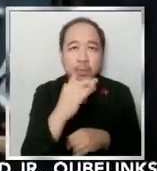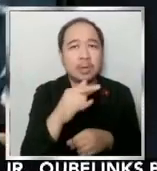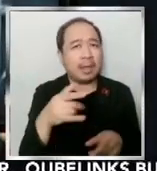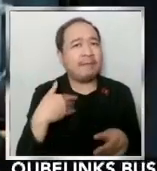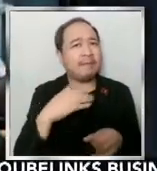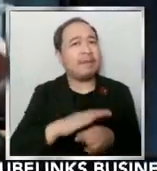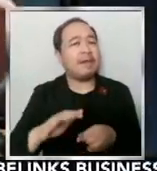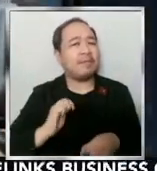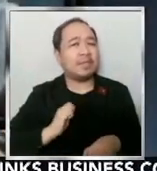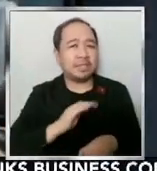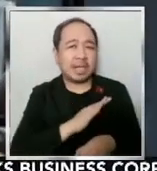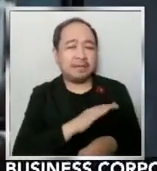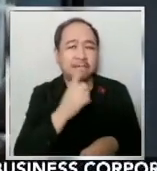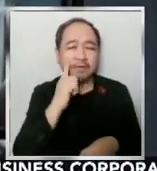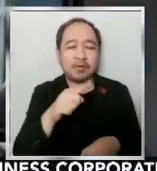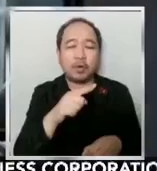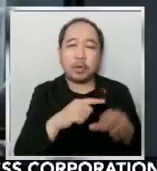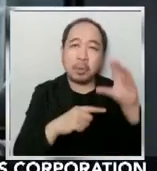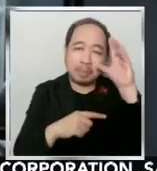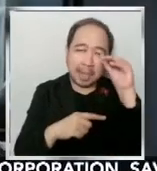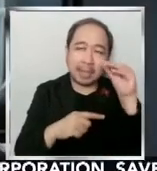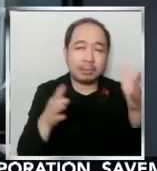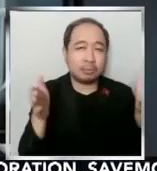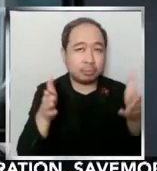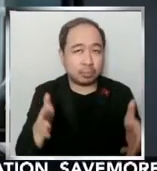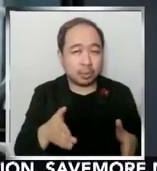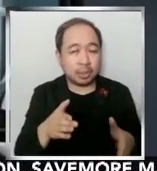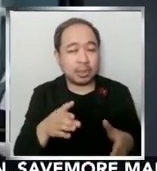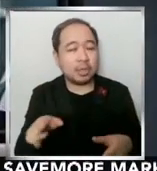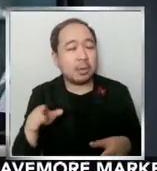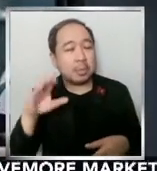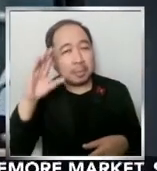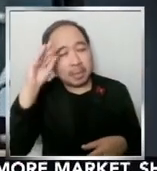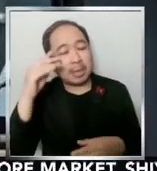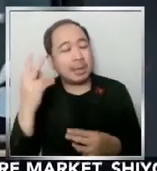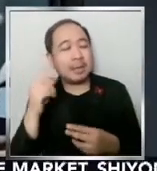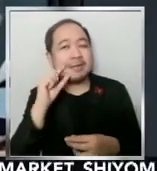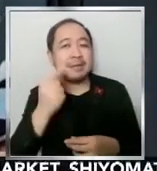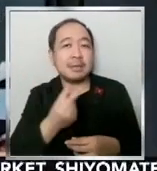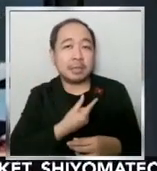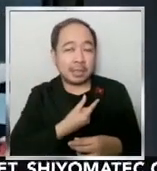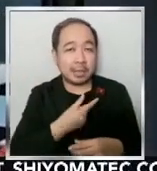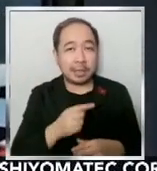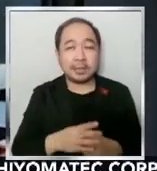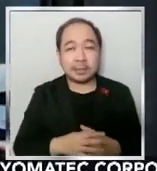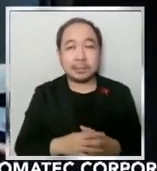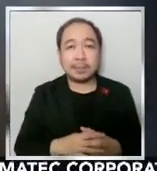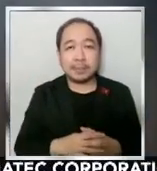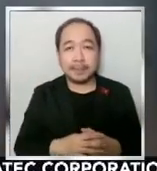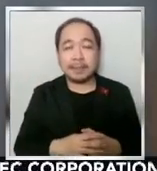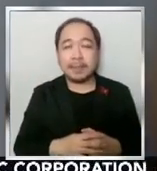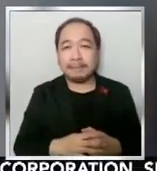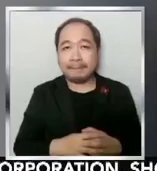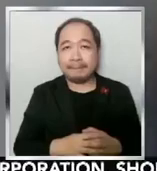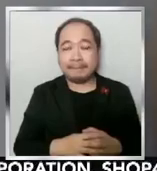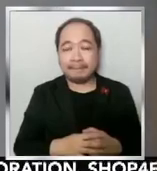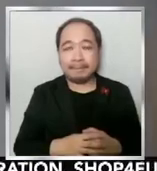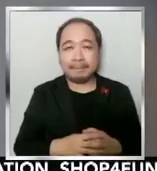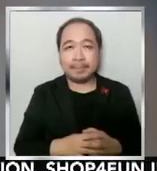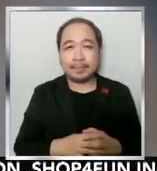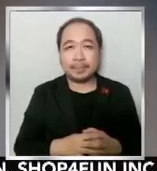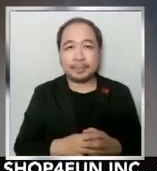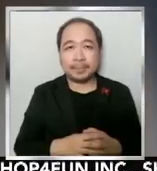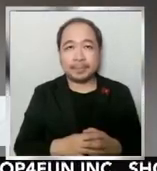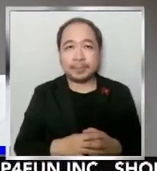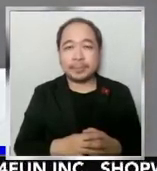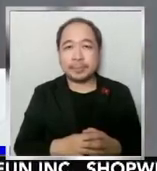to conduct, male personnel to conduct pat down doon sa mga lalaking mga pasahero natin. Nauunawaan din daw